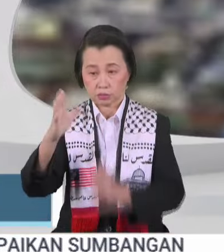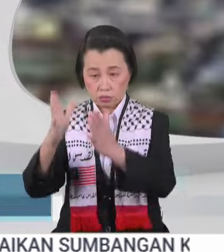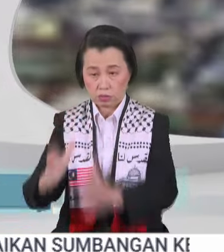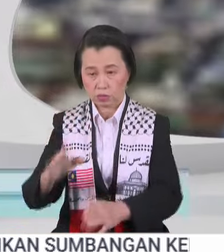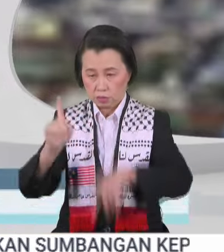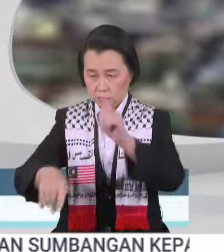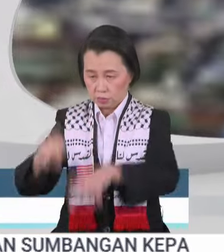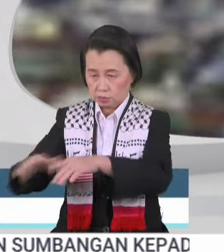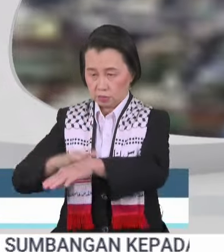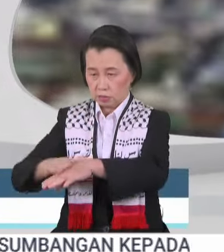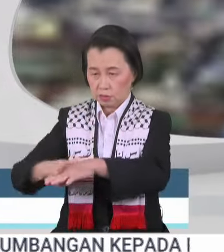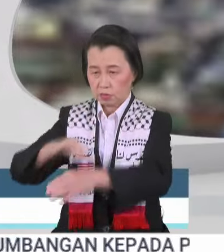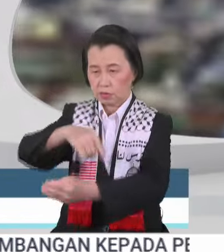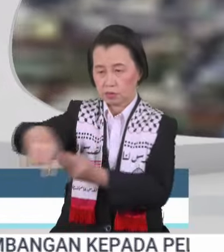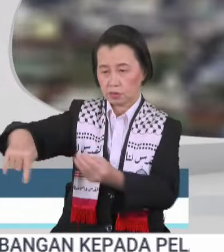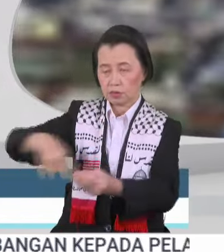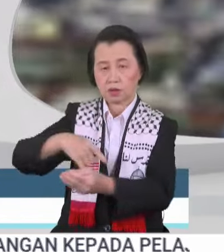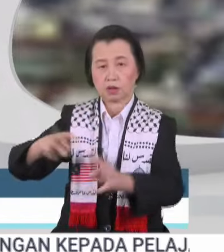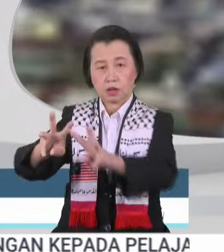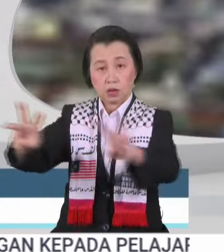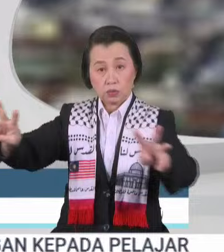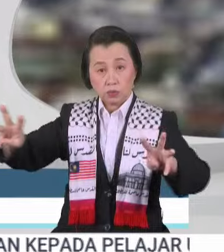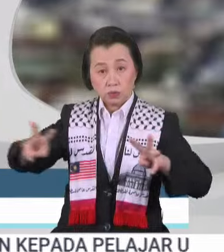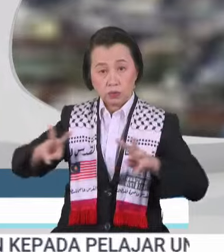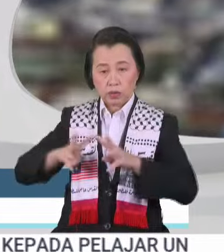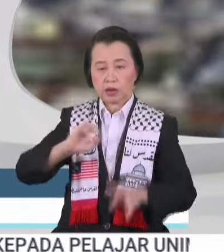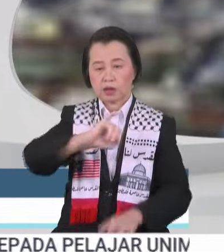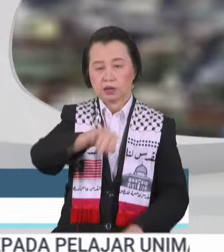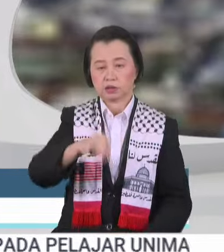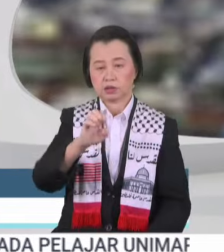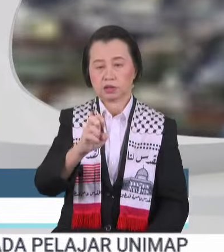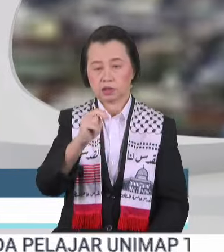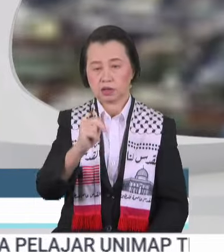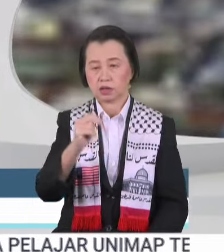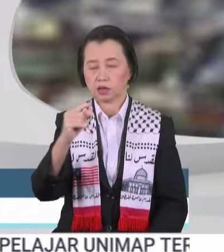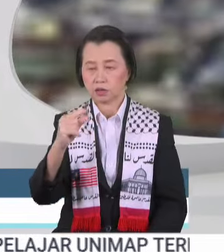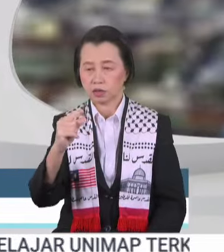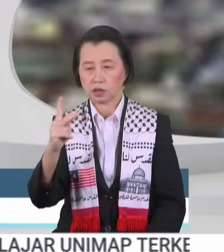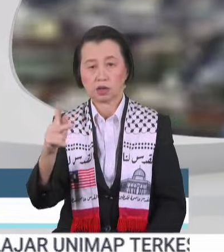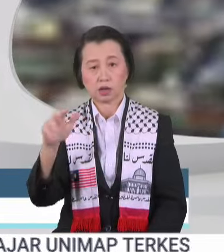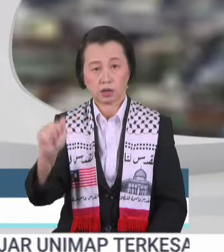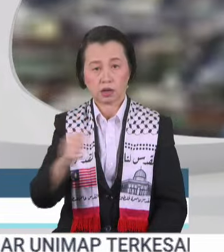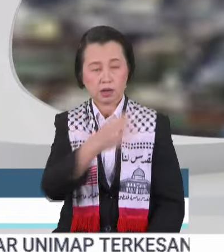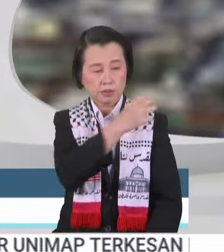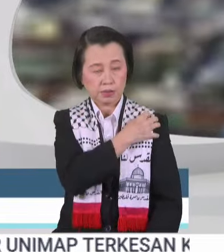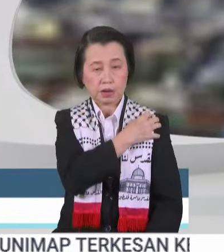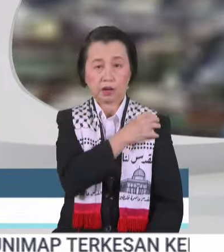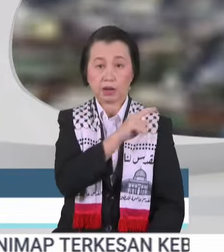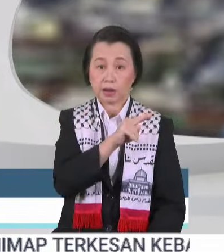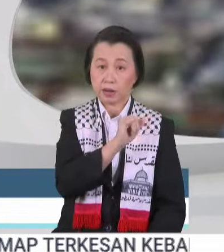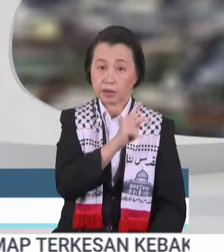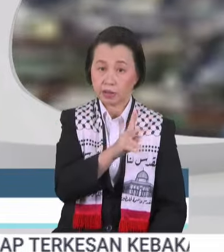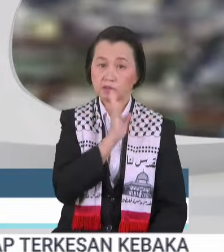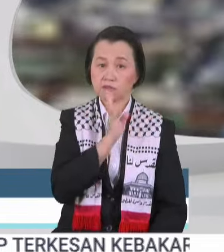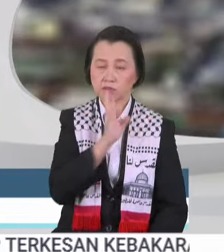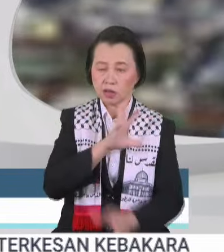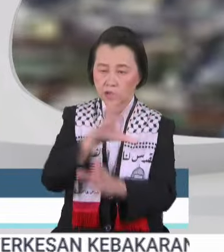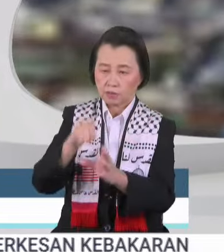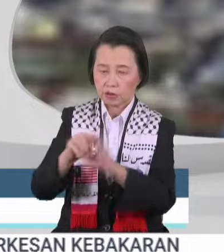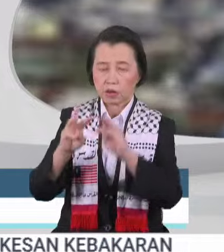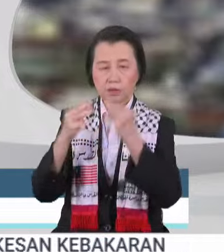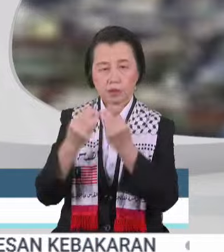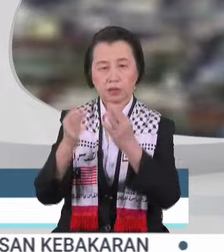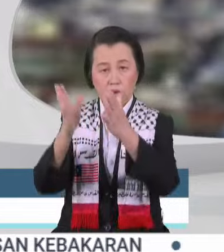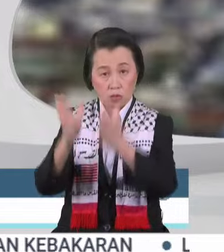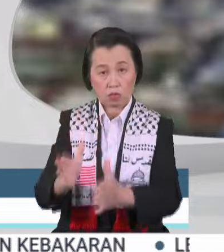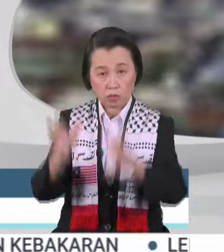pelbagai bangsa di sekitar wilayah Jengke. Pegawai Pait Jengke, Ni Ibrahim Ni Abdullah berkata, angka sasaran itu turut meliputi masyarakat